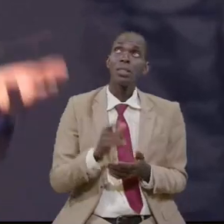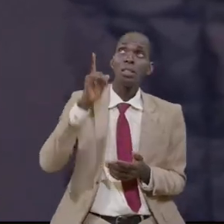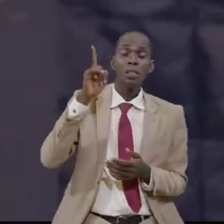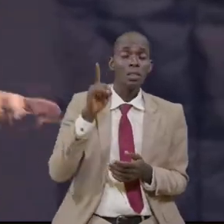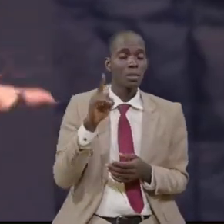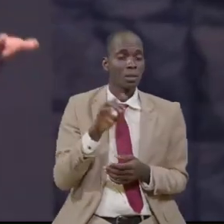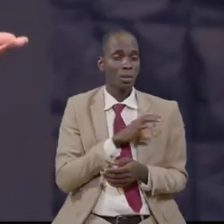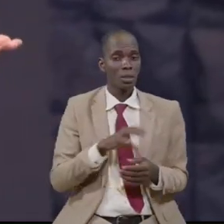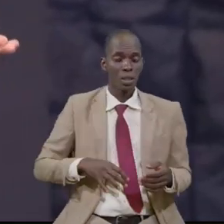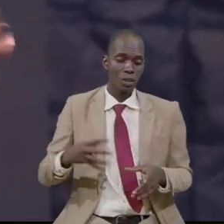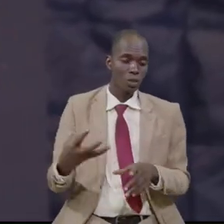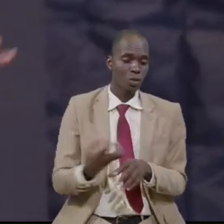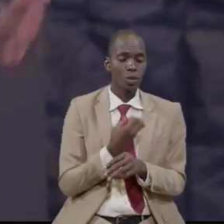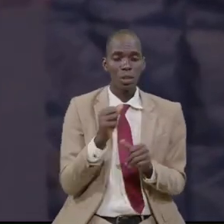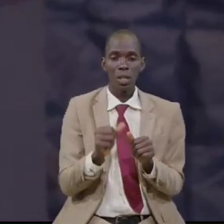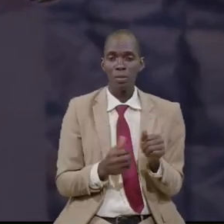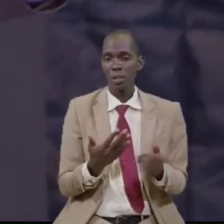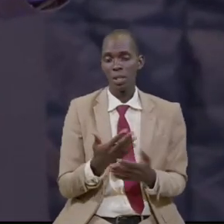afin que,